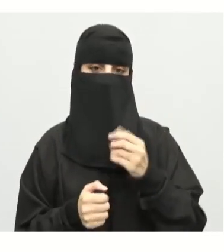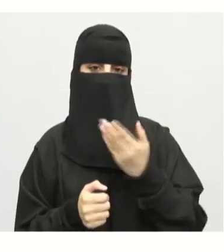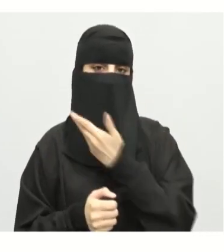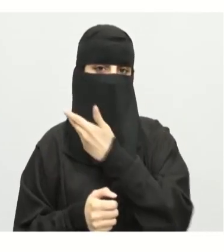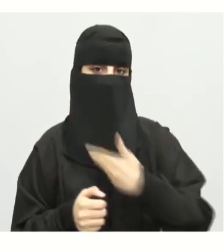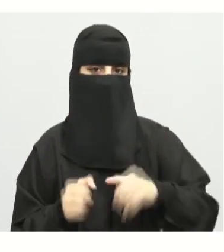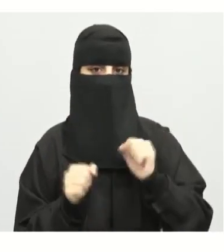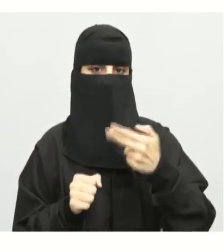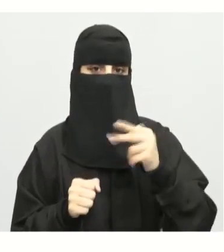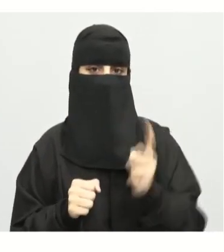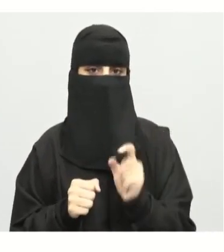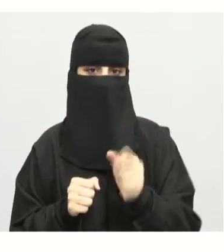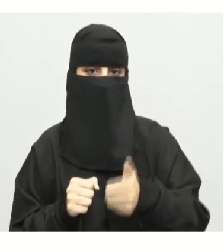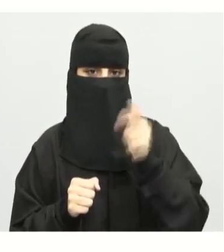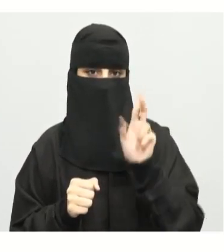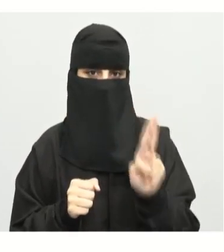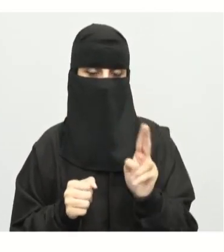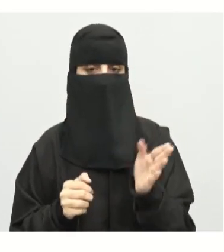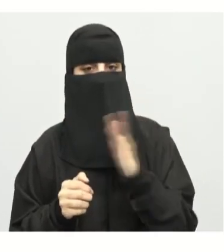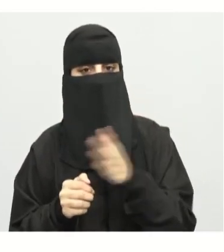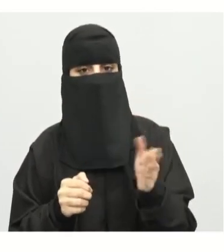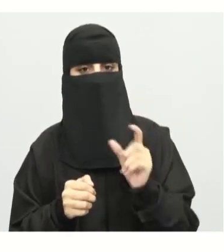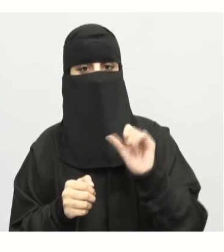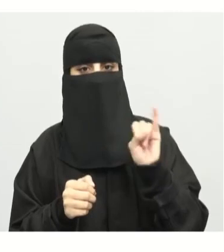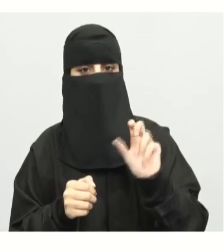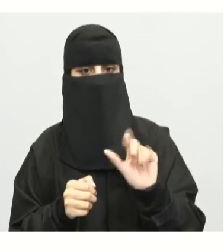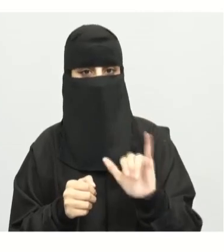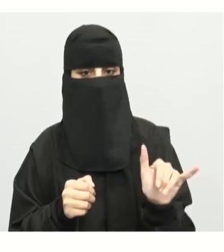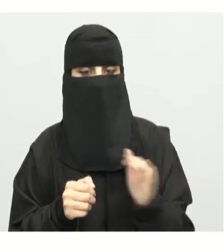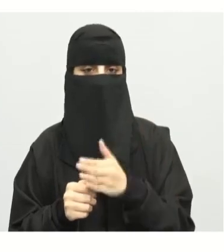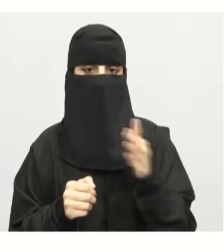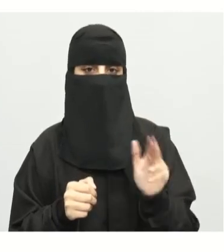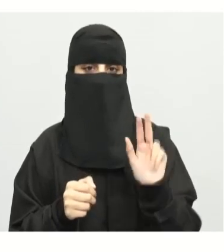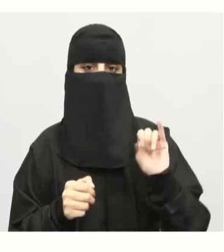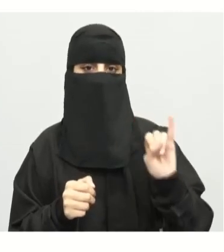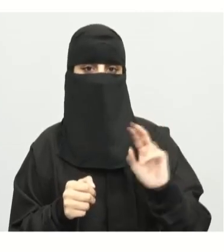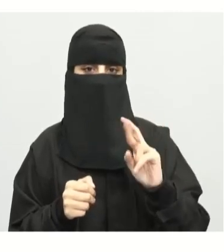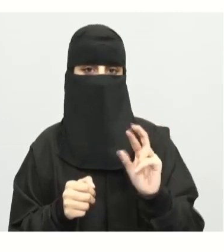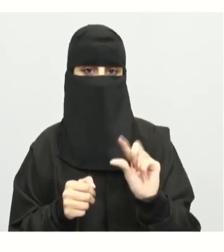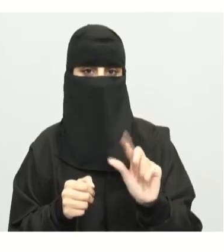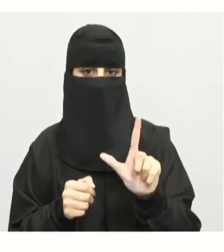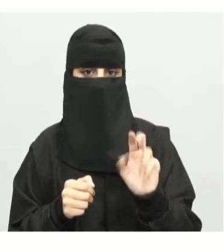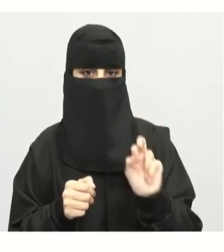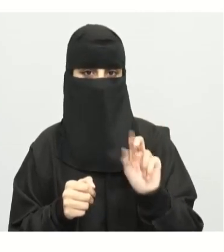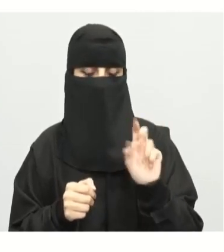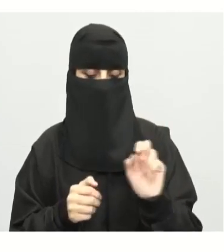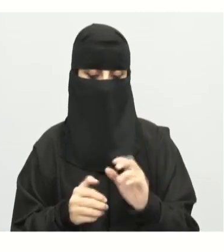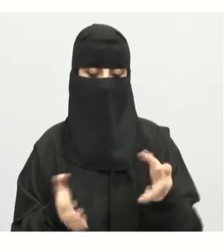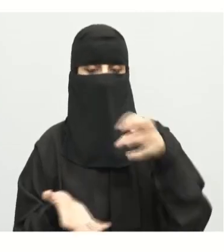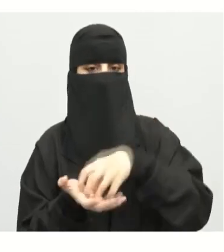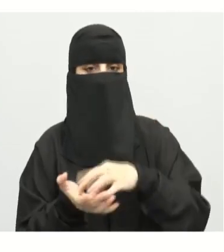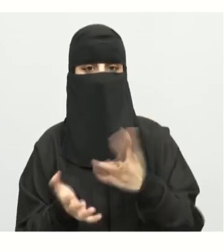مثل عرفات ومن ومزدلفه ومنى وقوعها على ساحل البحر الاحمر